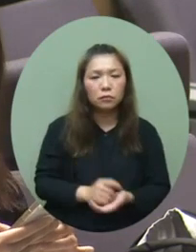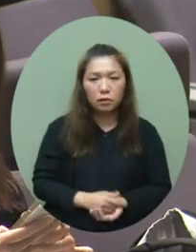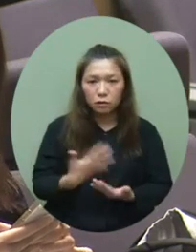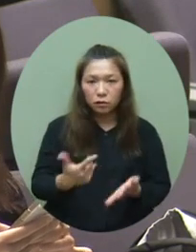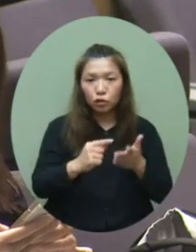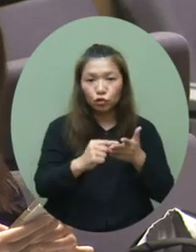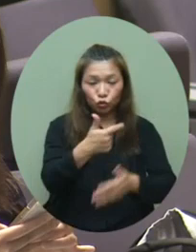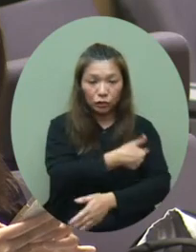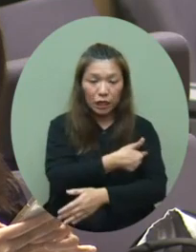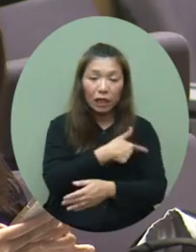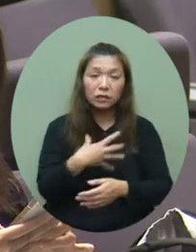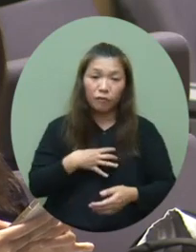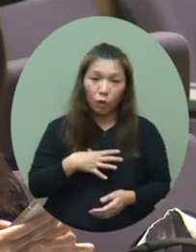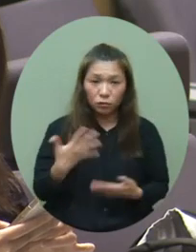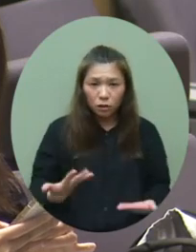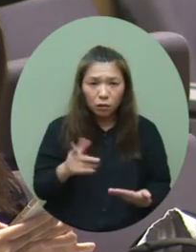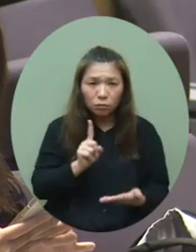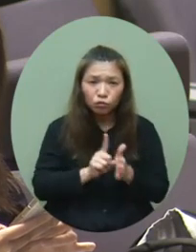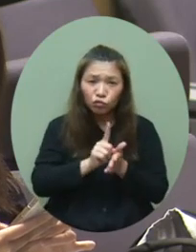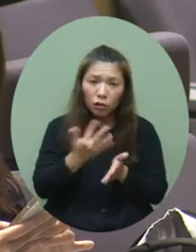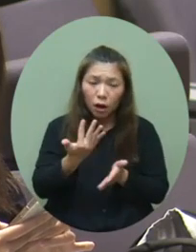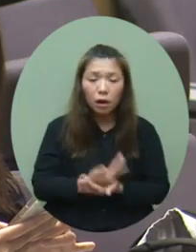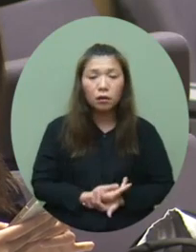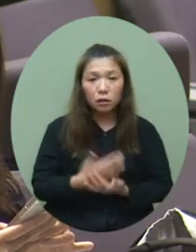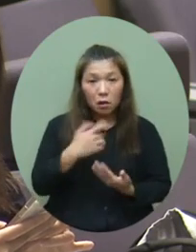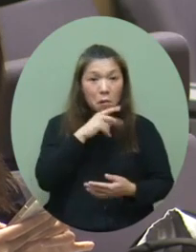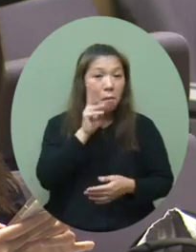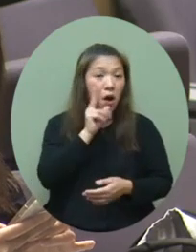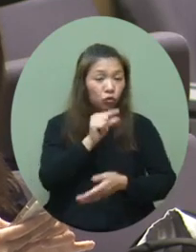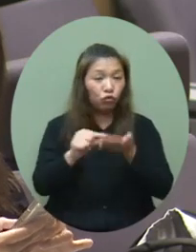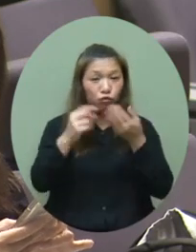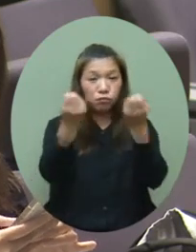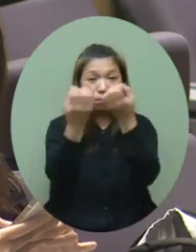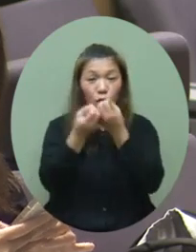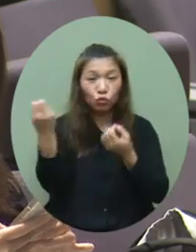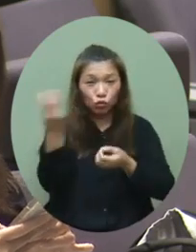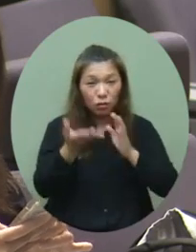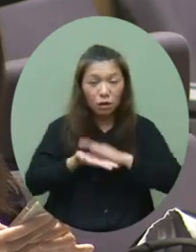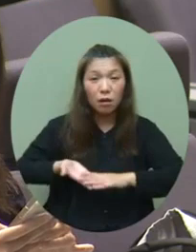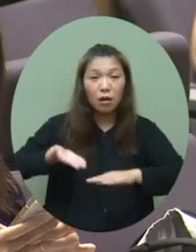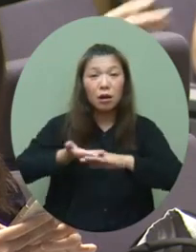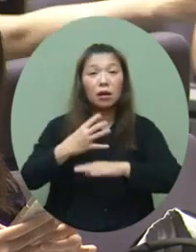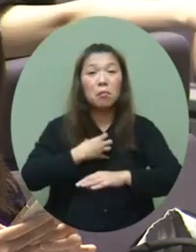家院舍打針嘅情況係點啦？同埋都想問一下，院舍再爆發疫情可能性有幾大咧？